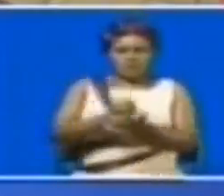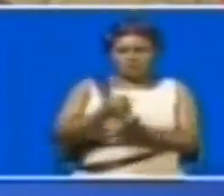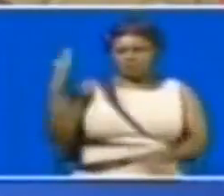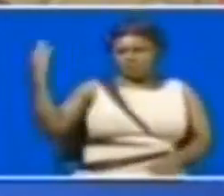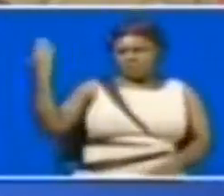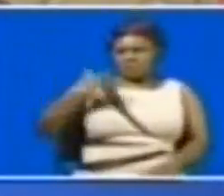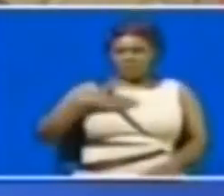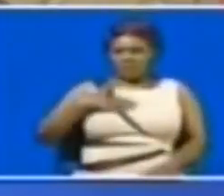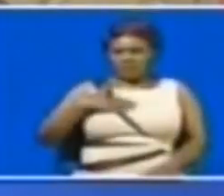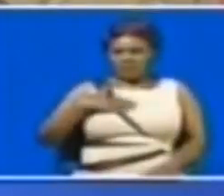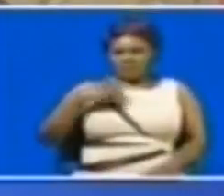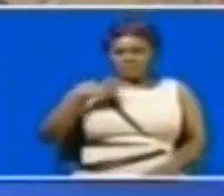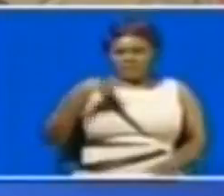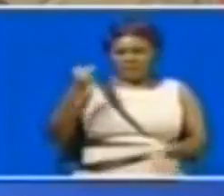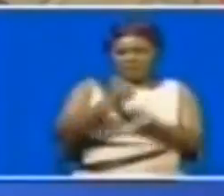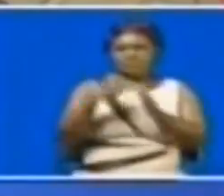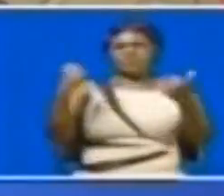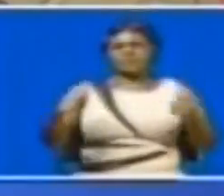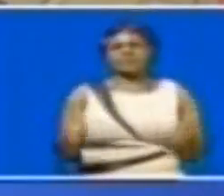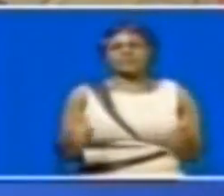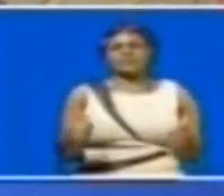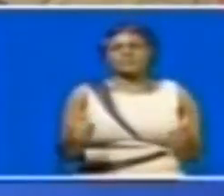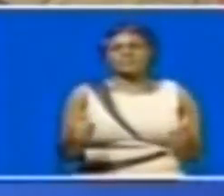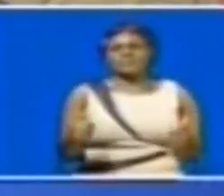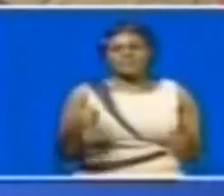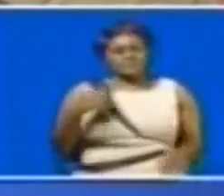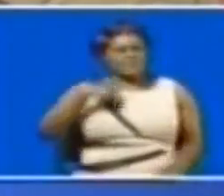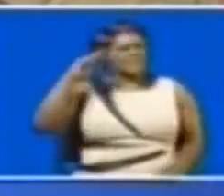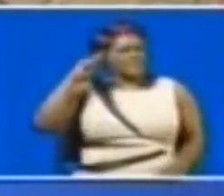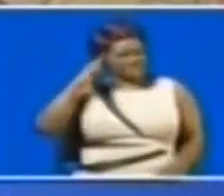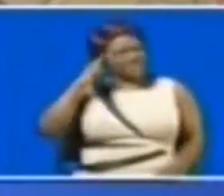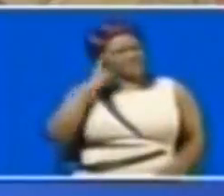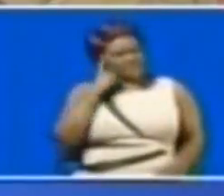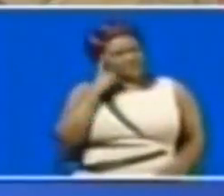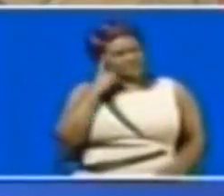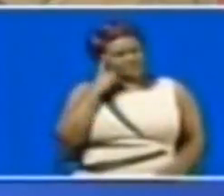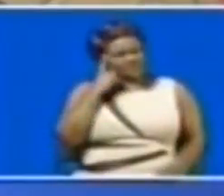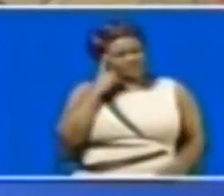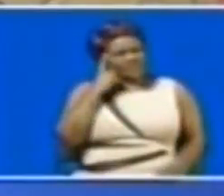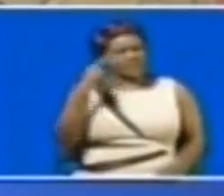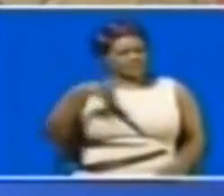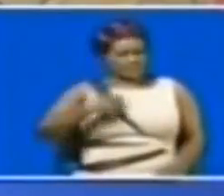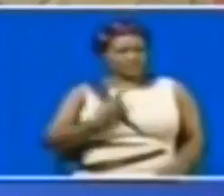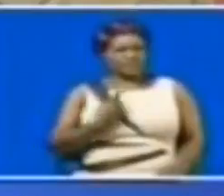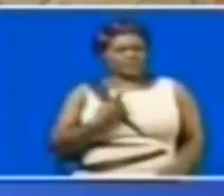speech, a speech that had never been adopted since the inception of KEPSA. So I think, as for me,